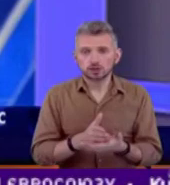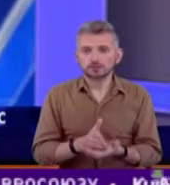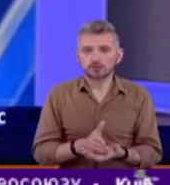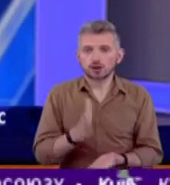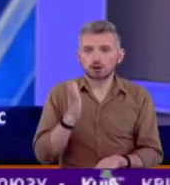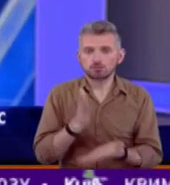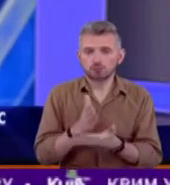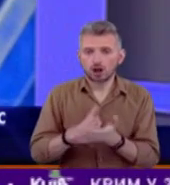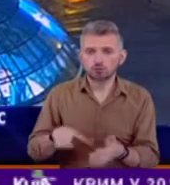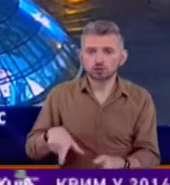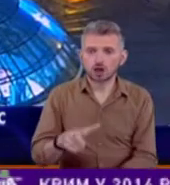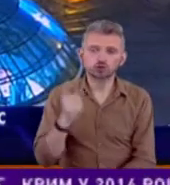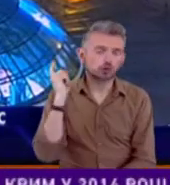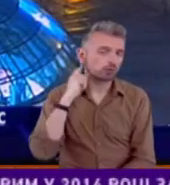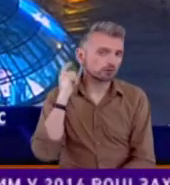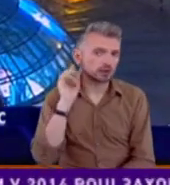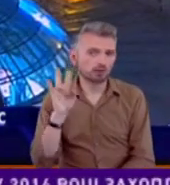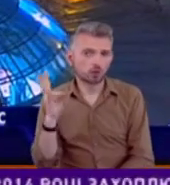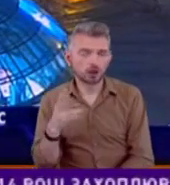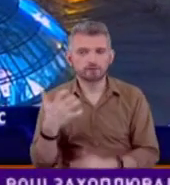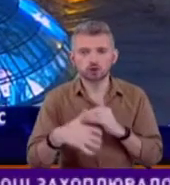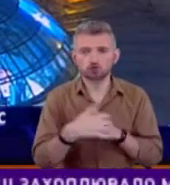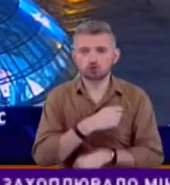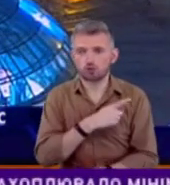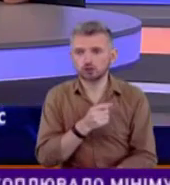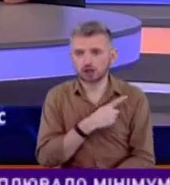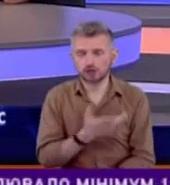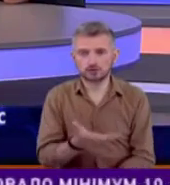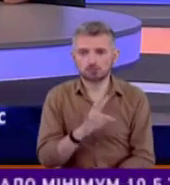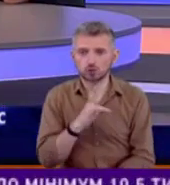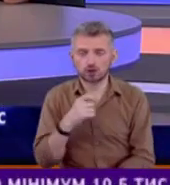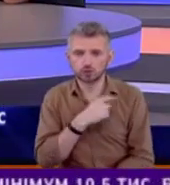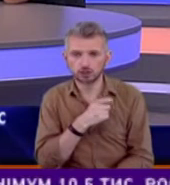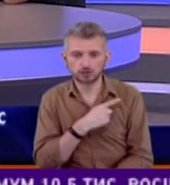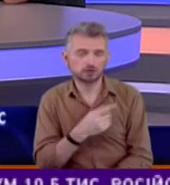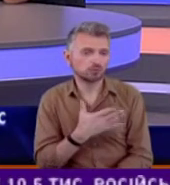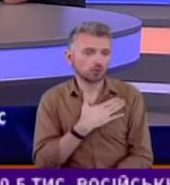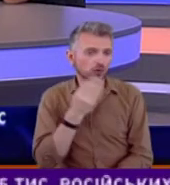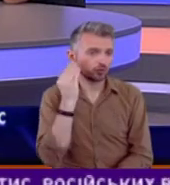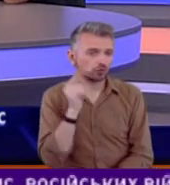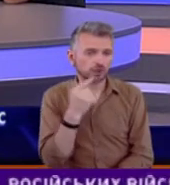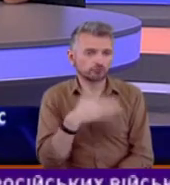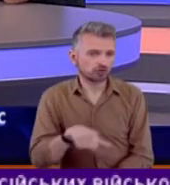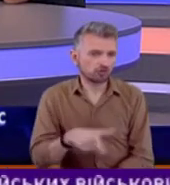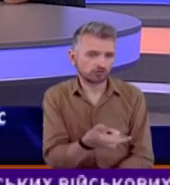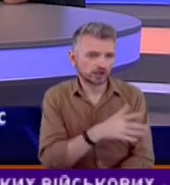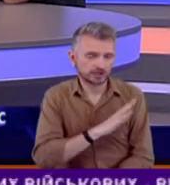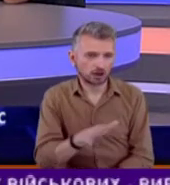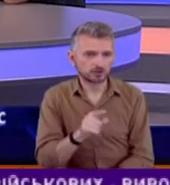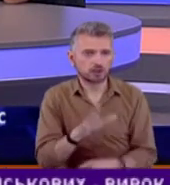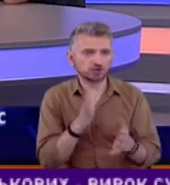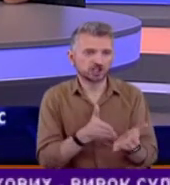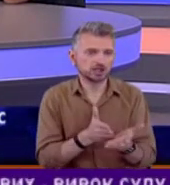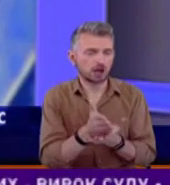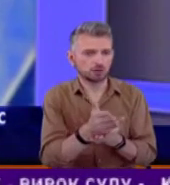Трасу Кропивницький, Миколаїв, Херсон, Одеса, Миколаїв, на мою думку, вже там не траса. Там тільки